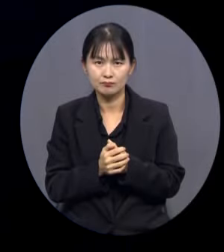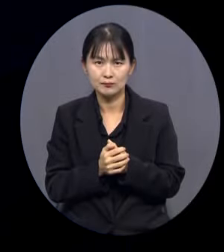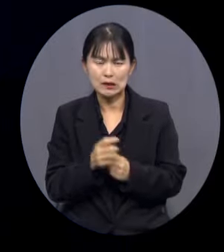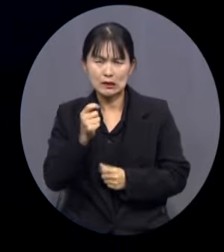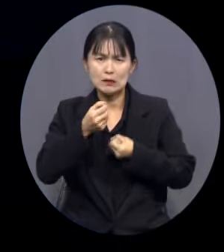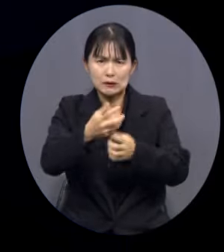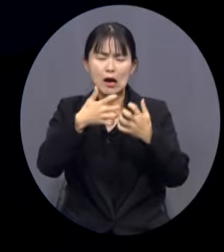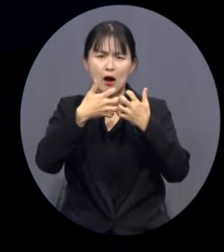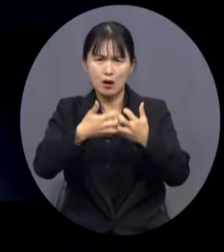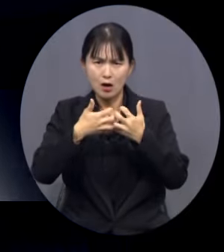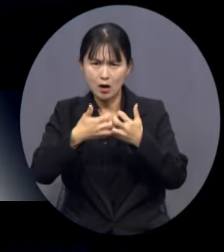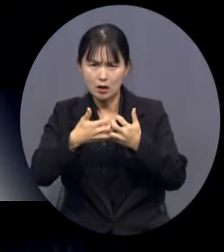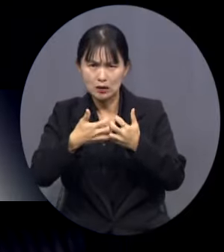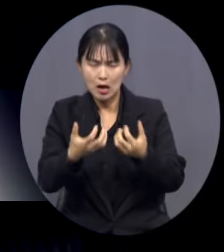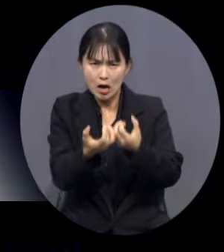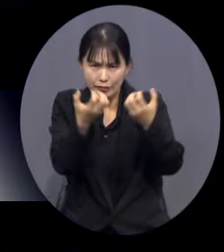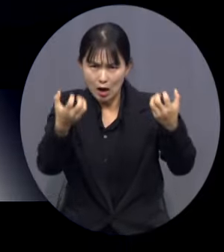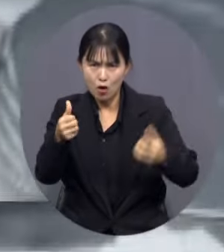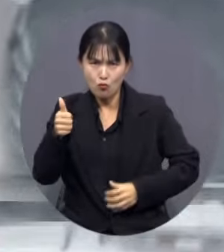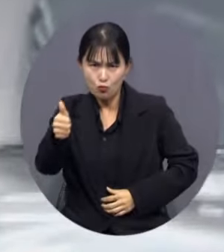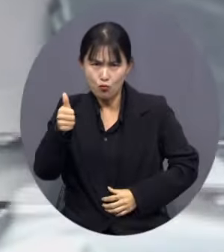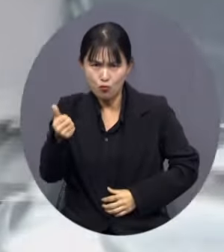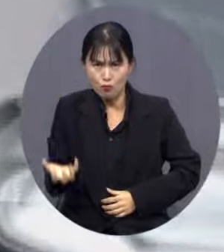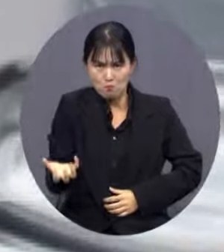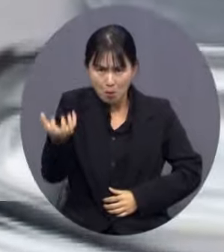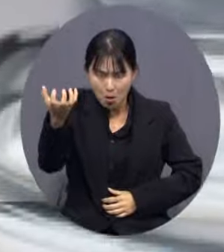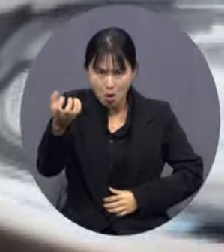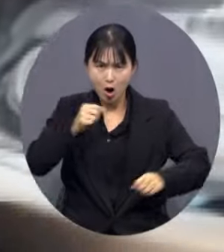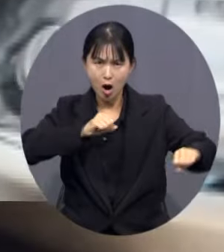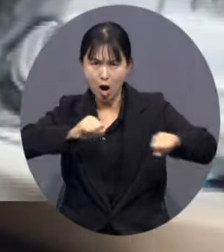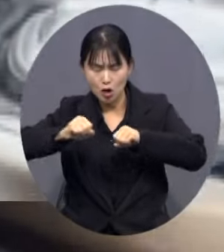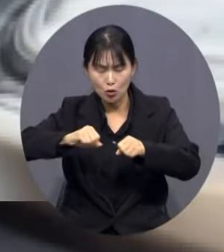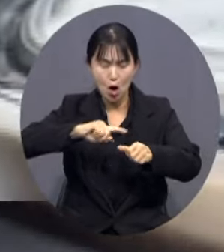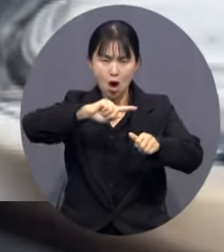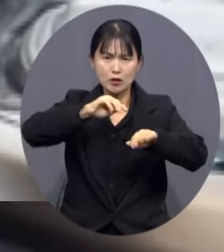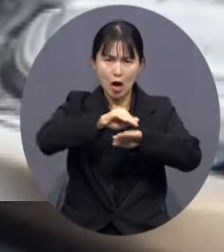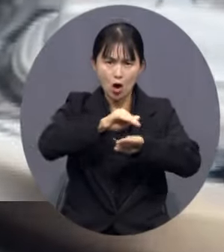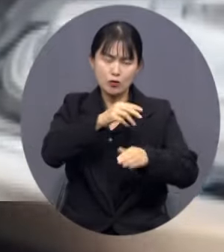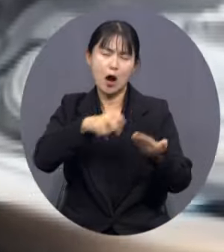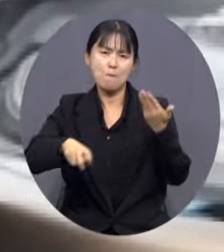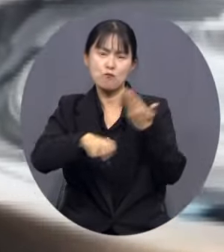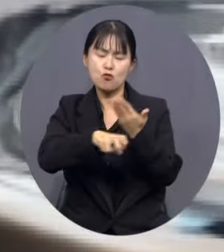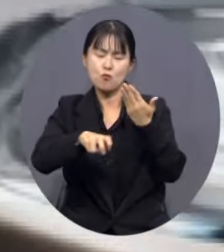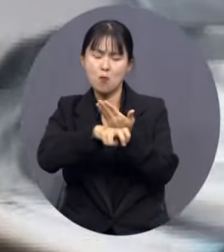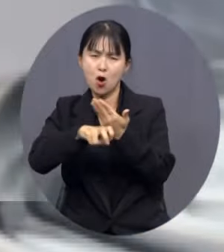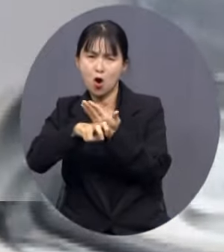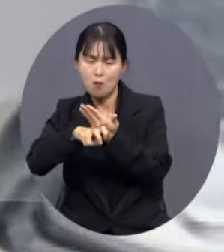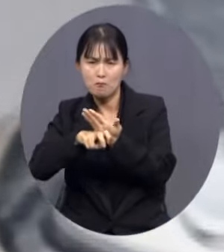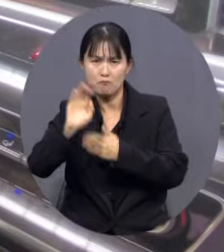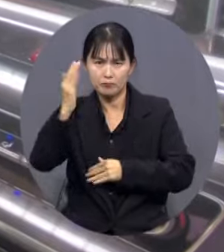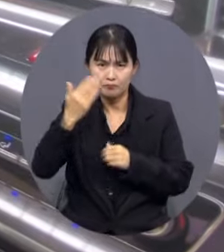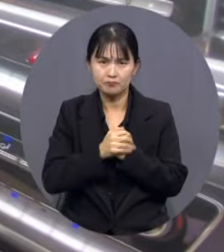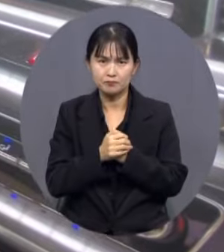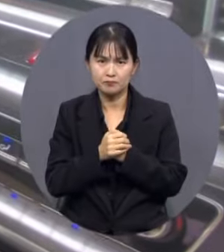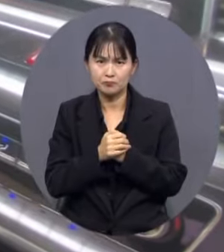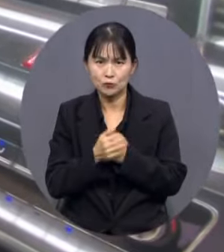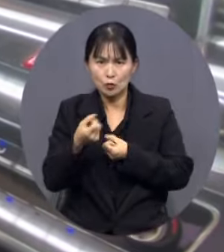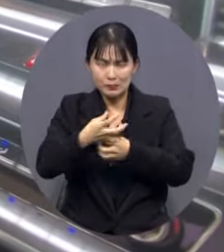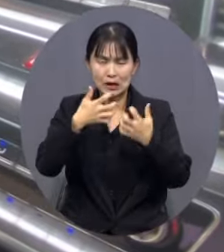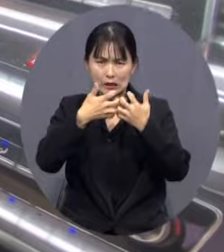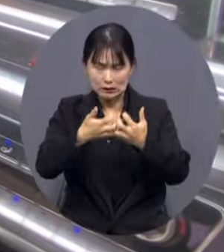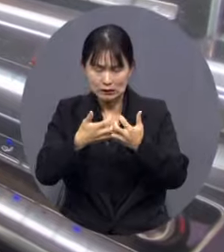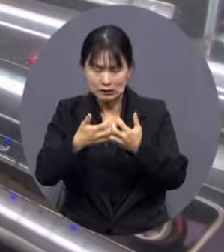택시 미터기에 이렇게 따로 전원 스위치를 설치하는 행위는 자동차법상 불법 구조 변경에 해당됩니다. 또